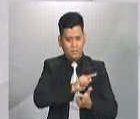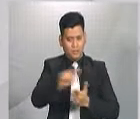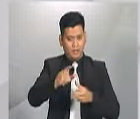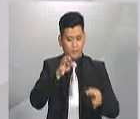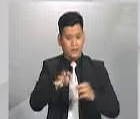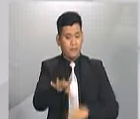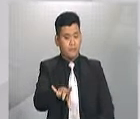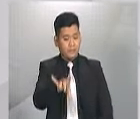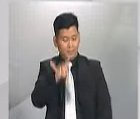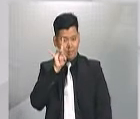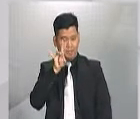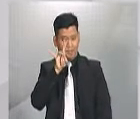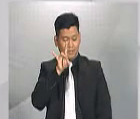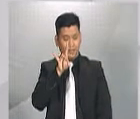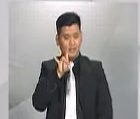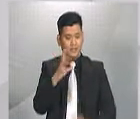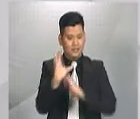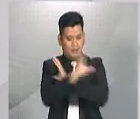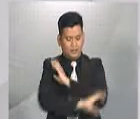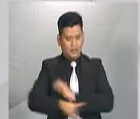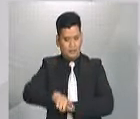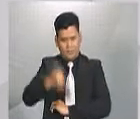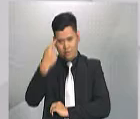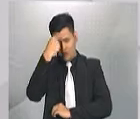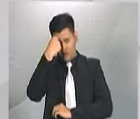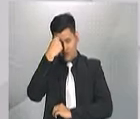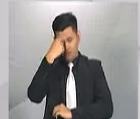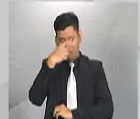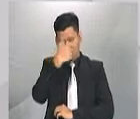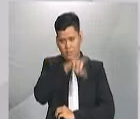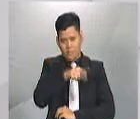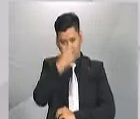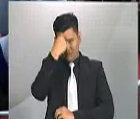negara lain yang bebas daripada ancaman virus